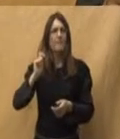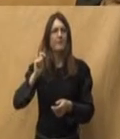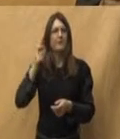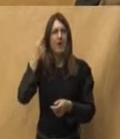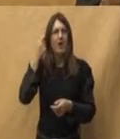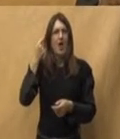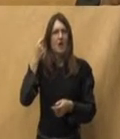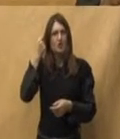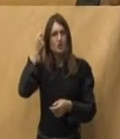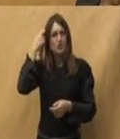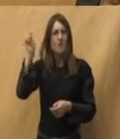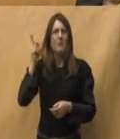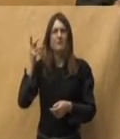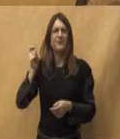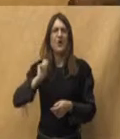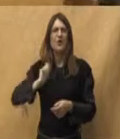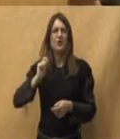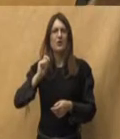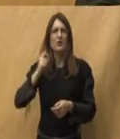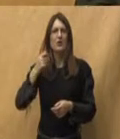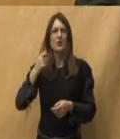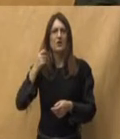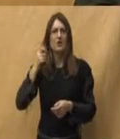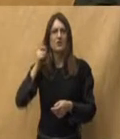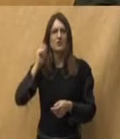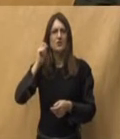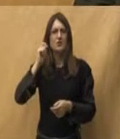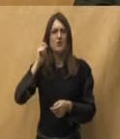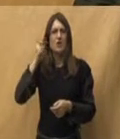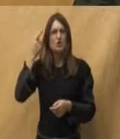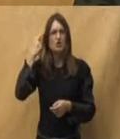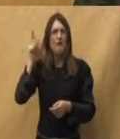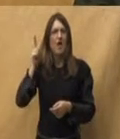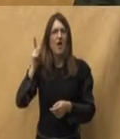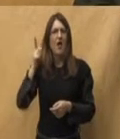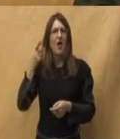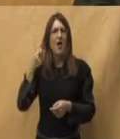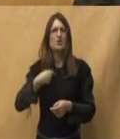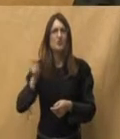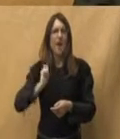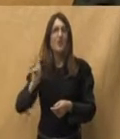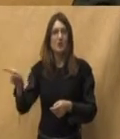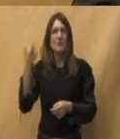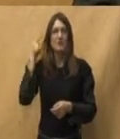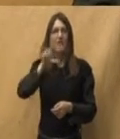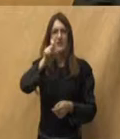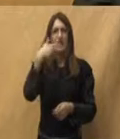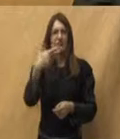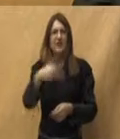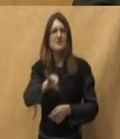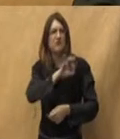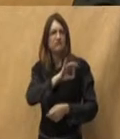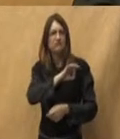u Španjolskoj, trovanje sa uljem, bilo je 230 smrtnih slučajeva. Pa je onda